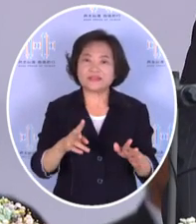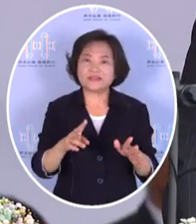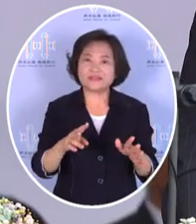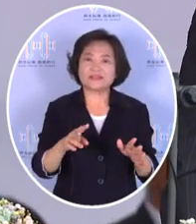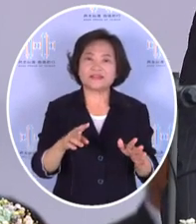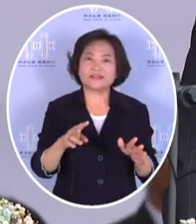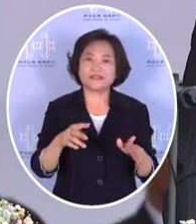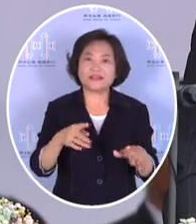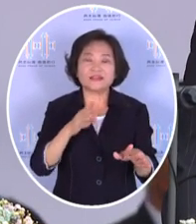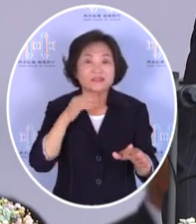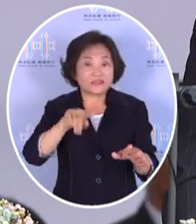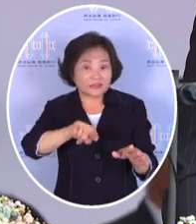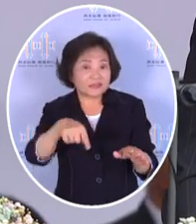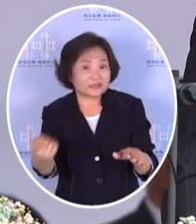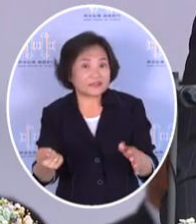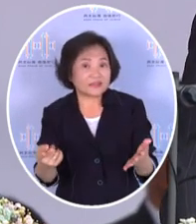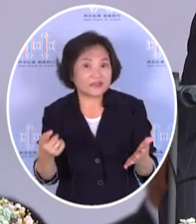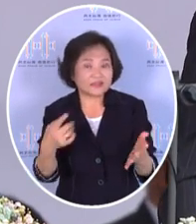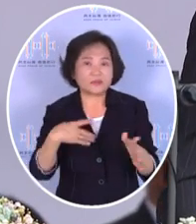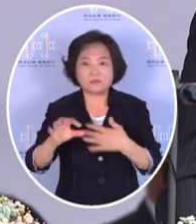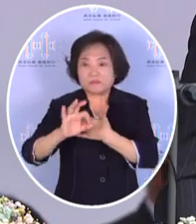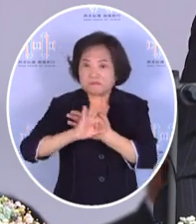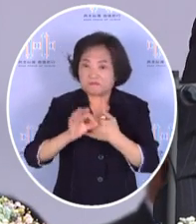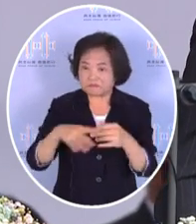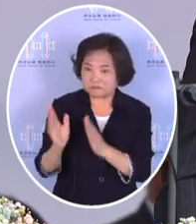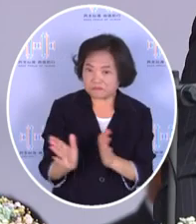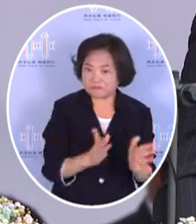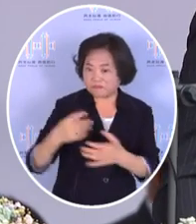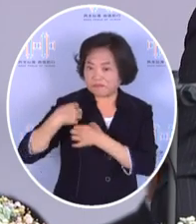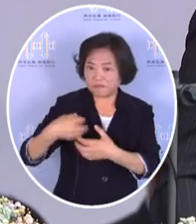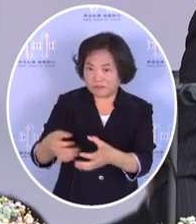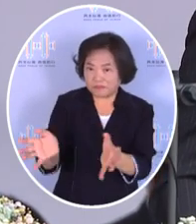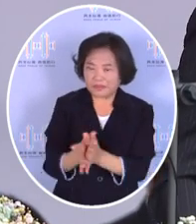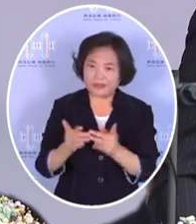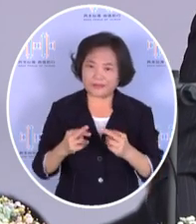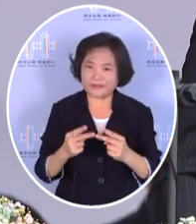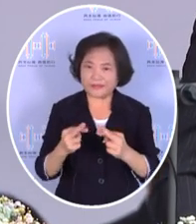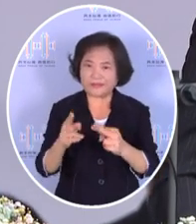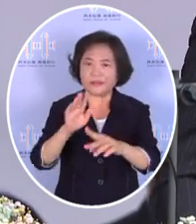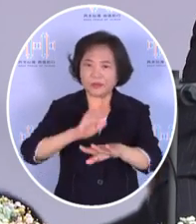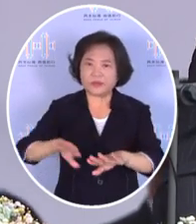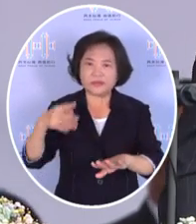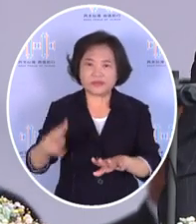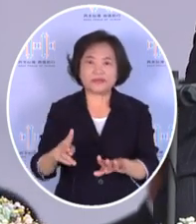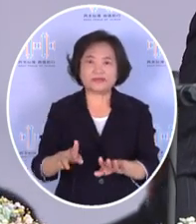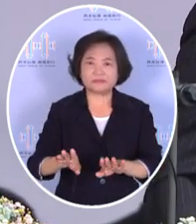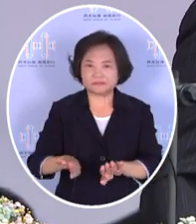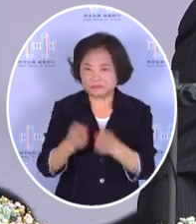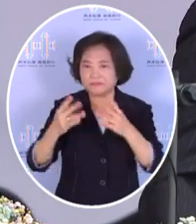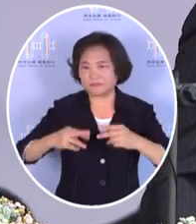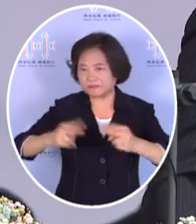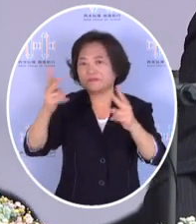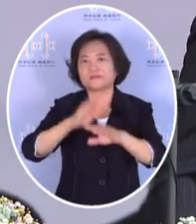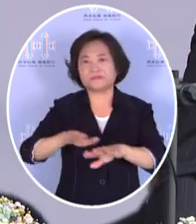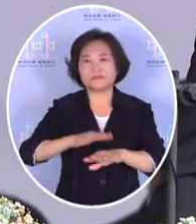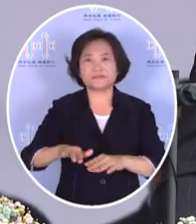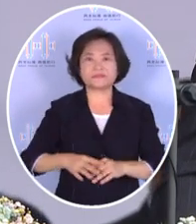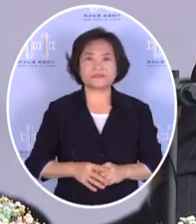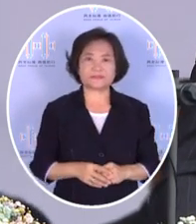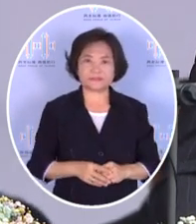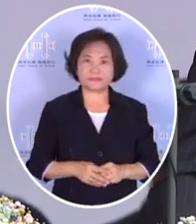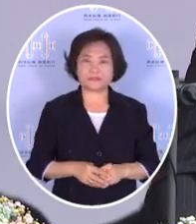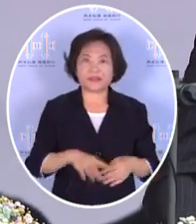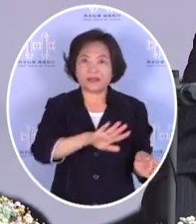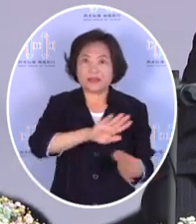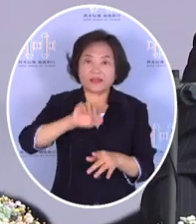下，接下来后备动员制度的改革将会快速的推动。面对